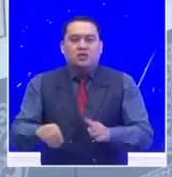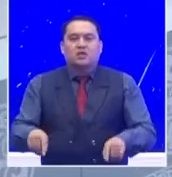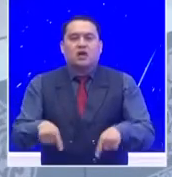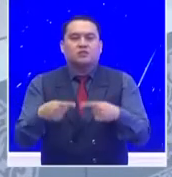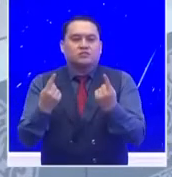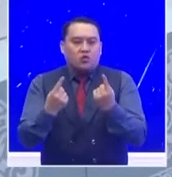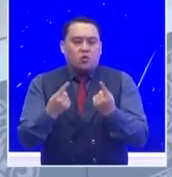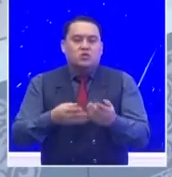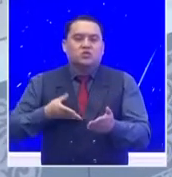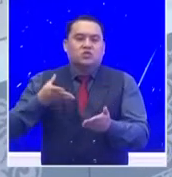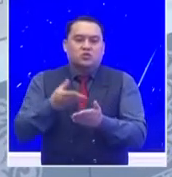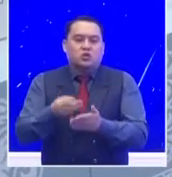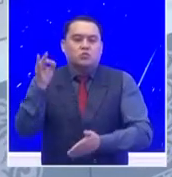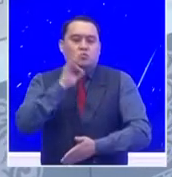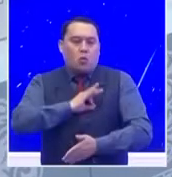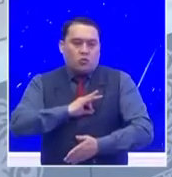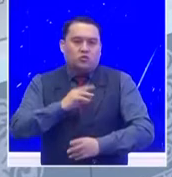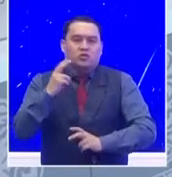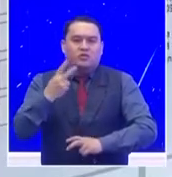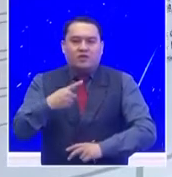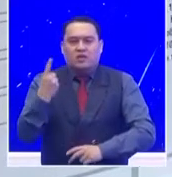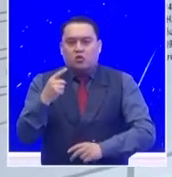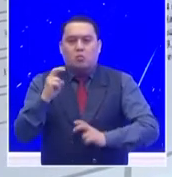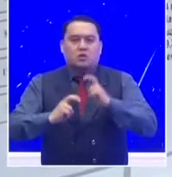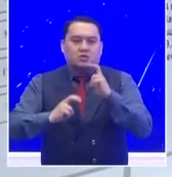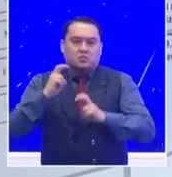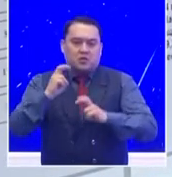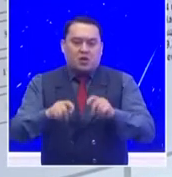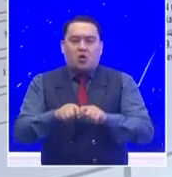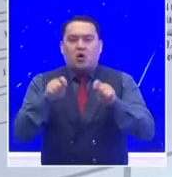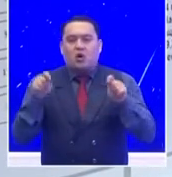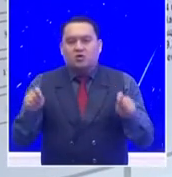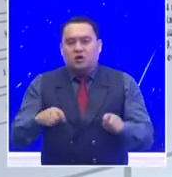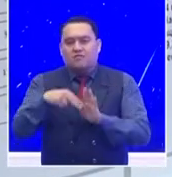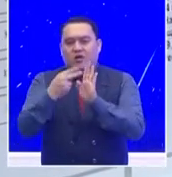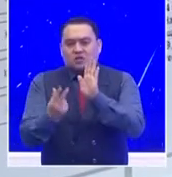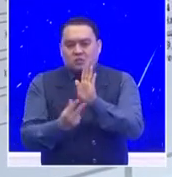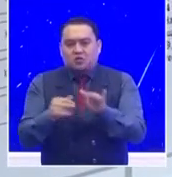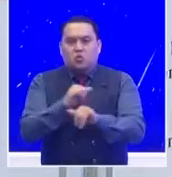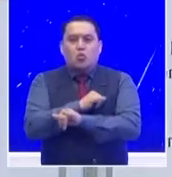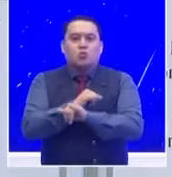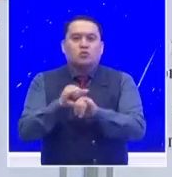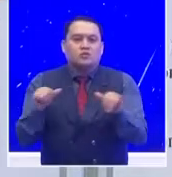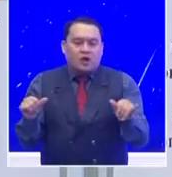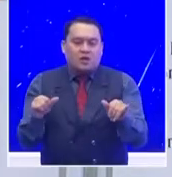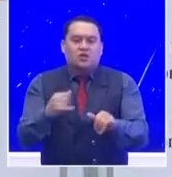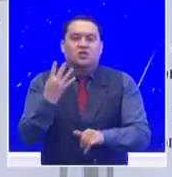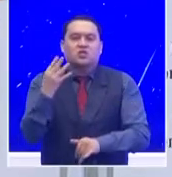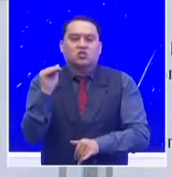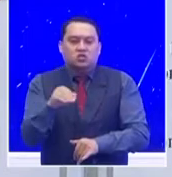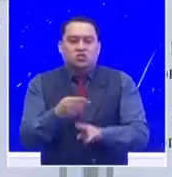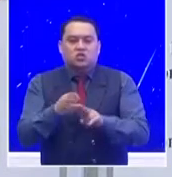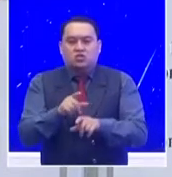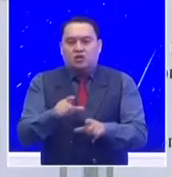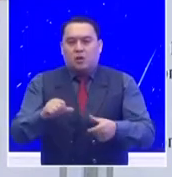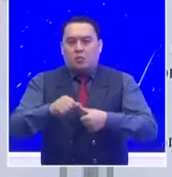введено в эксплуатацию 21 промышленное предприятие, расширены 18 действующих, за счет чего 3400 человек